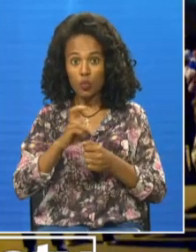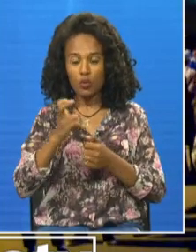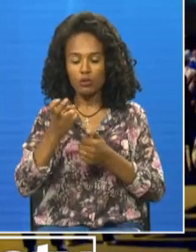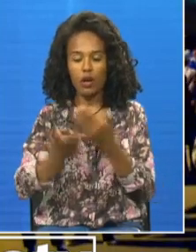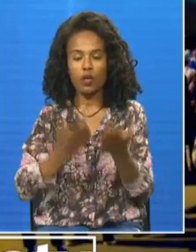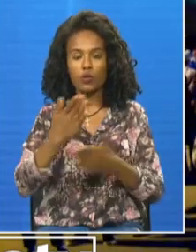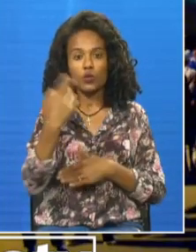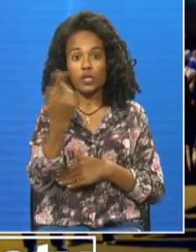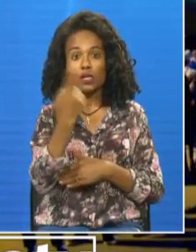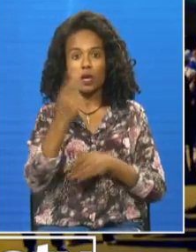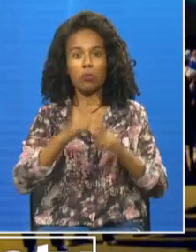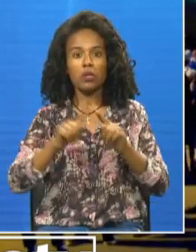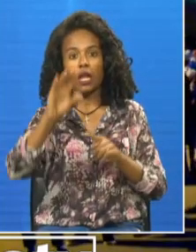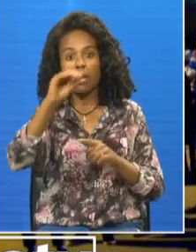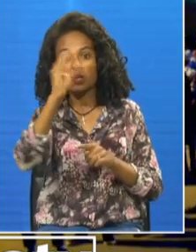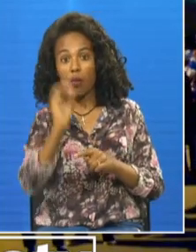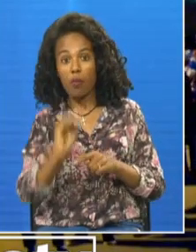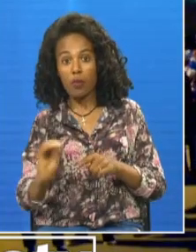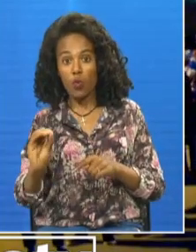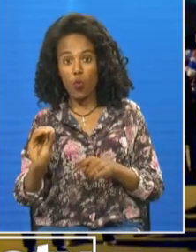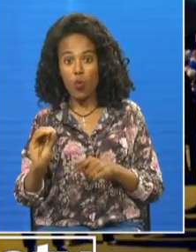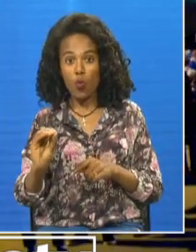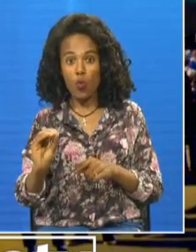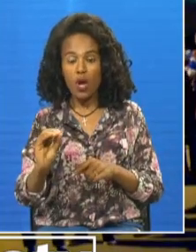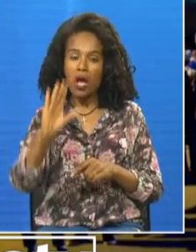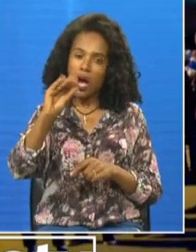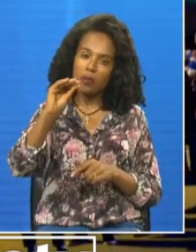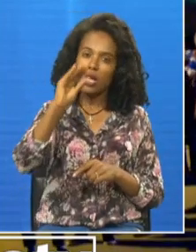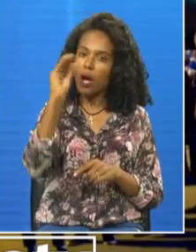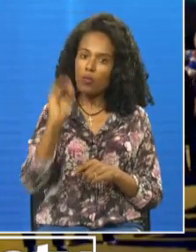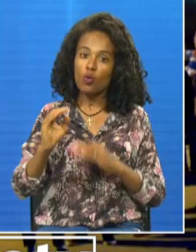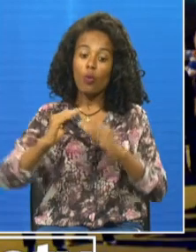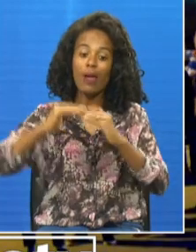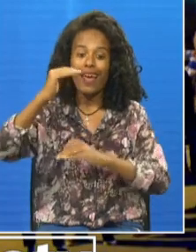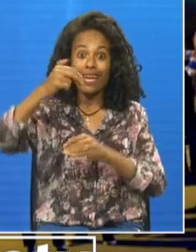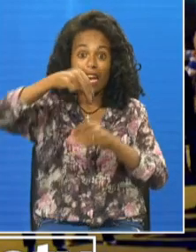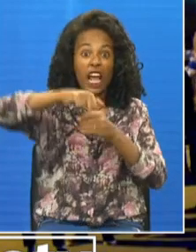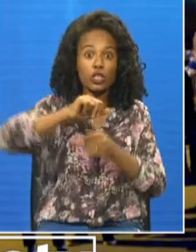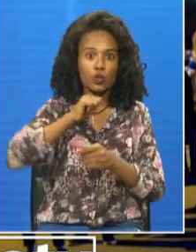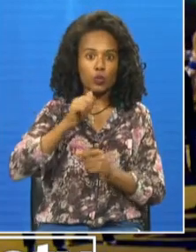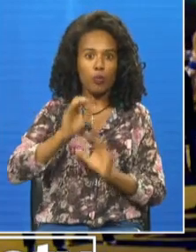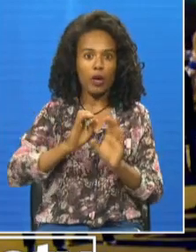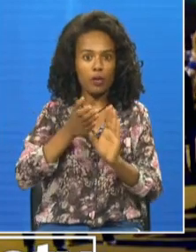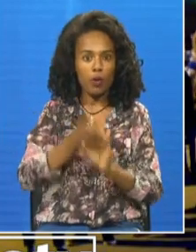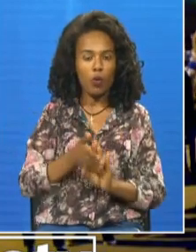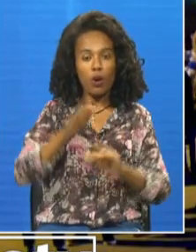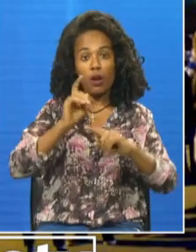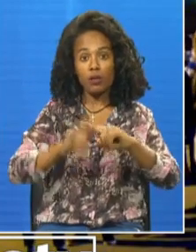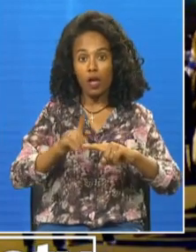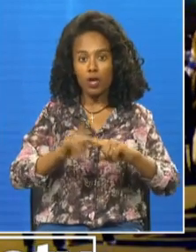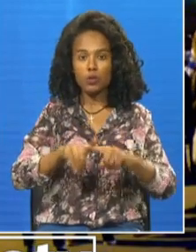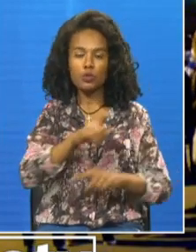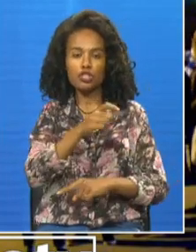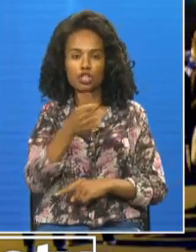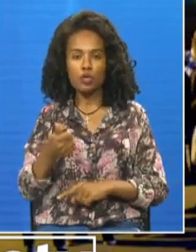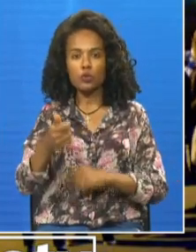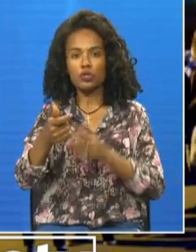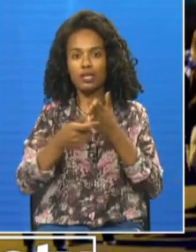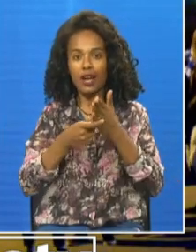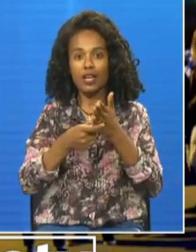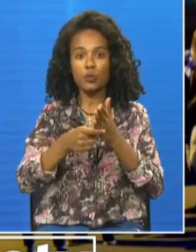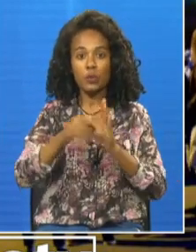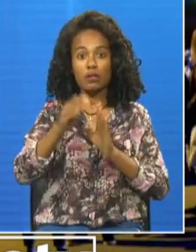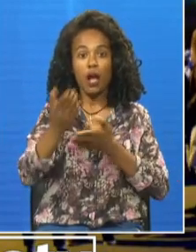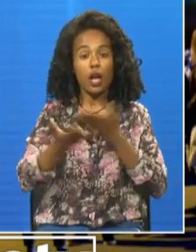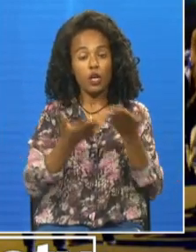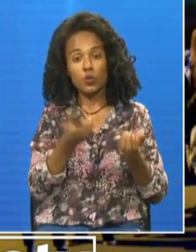ልክ እየተተገበረ አይደለም። ስለዚህ ይሄ ደግሞ እንደሚታወቀው ዜጎች አካላዊ ርቀታቸውን የማይጠብቁ ከሆነ ለኖቨል ኮሮና ቫይረስ የመጠቃት እድላቸው በጣም እጅግ ከፍተኛ